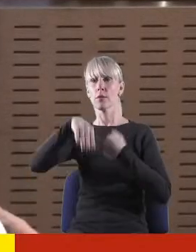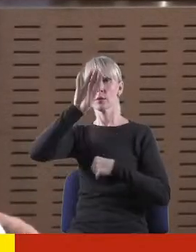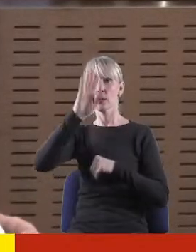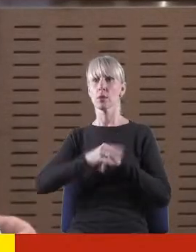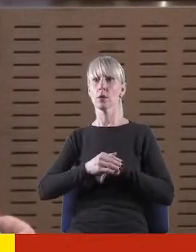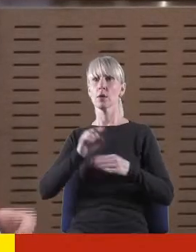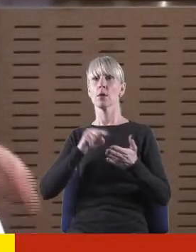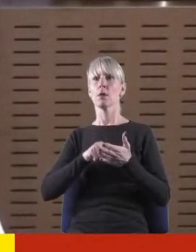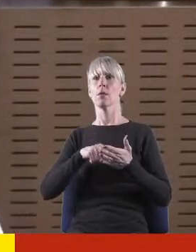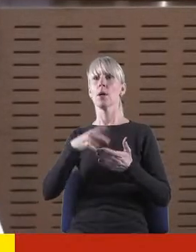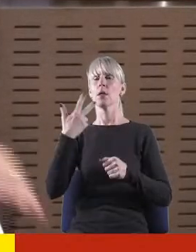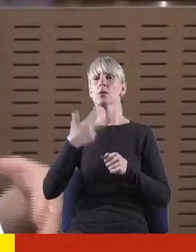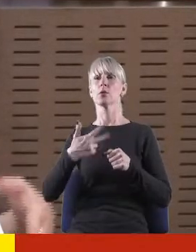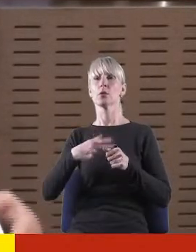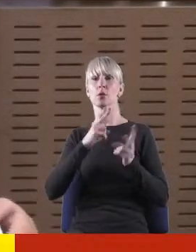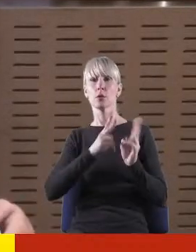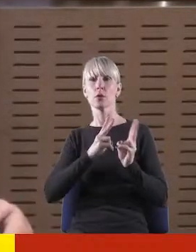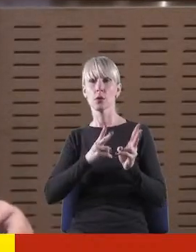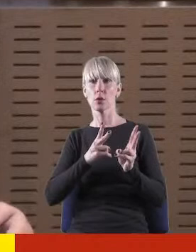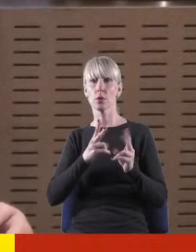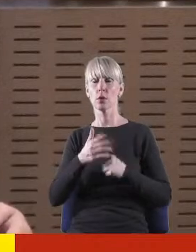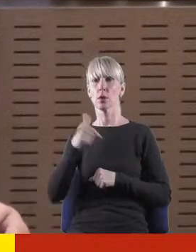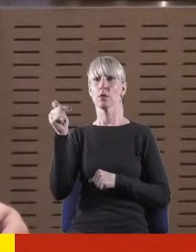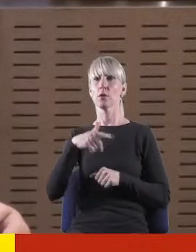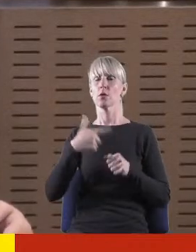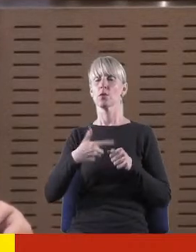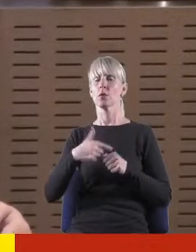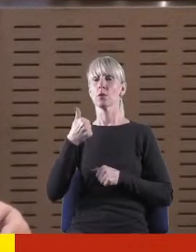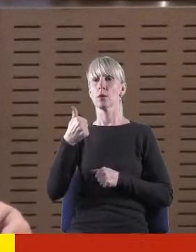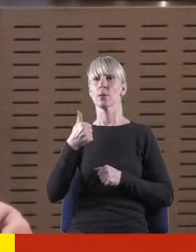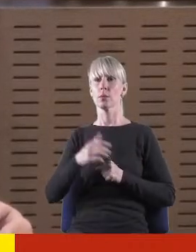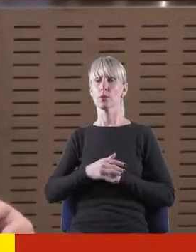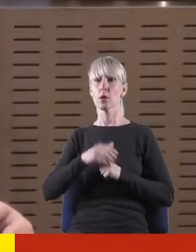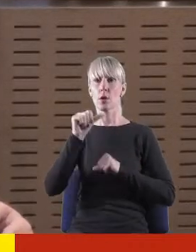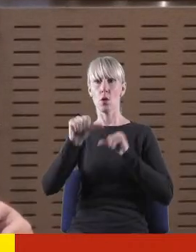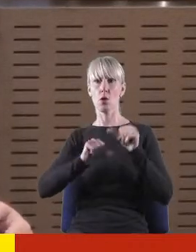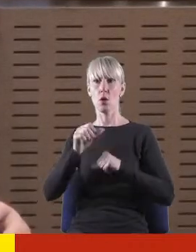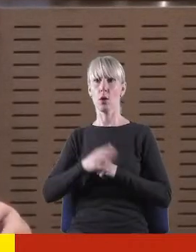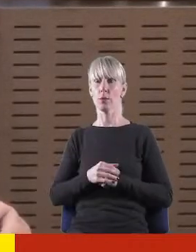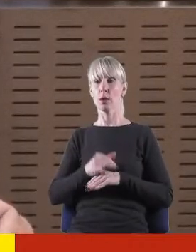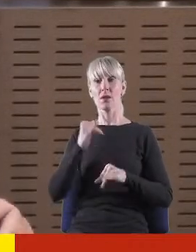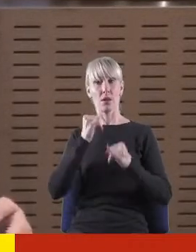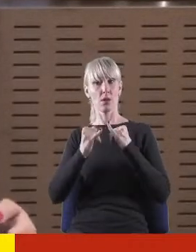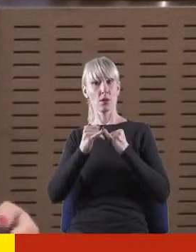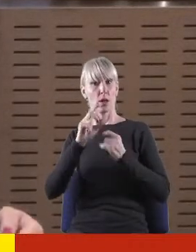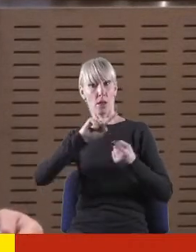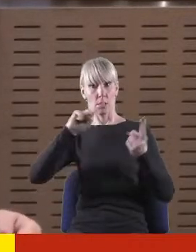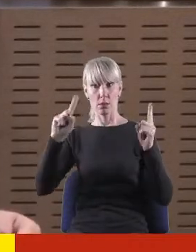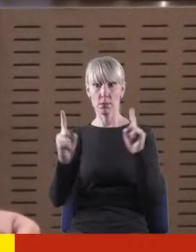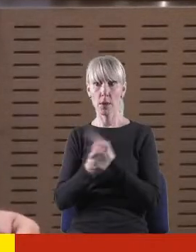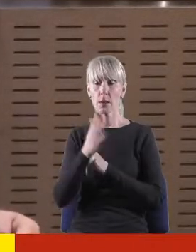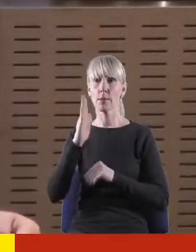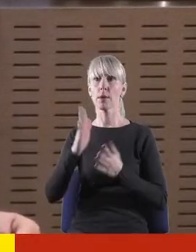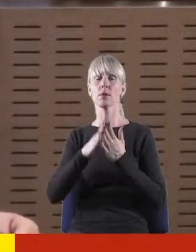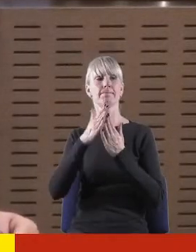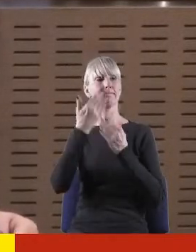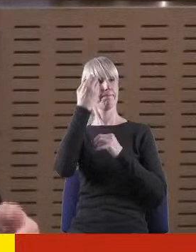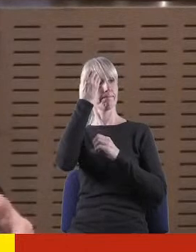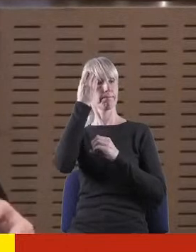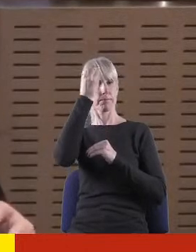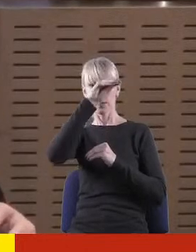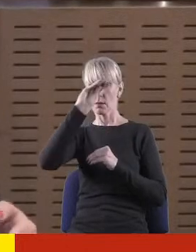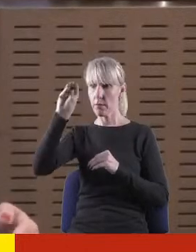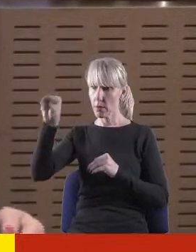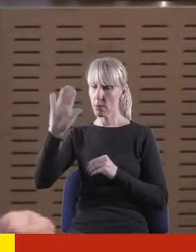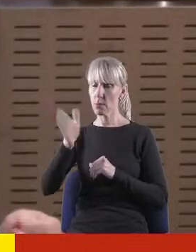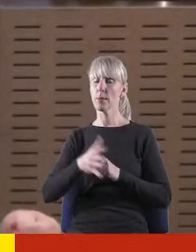dzień 30 listopada 2021 roku. Oczywiście, gdyby jakieś zmiany miały nastąpić, zostaniecie Państwo radni odpowiednio